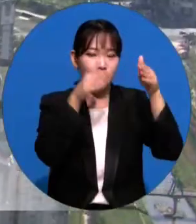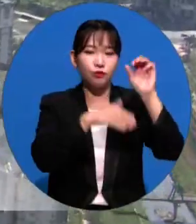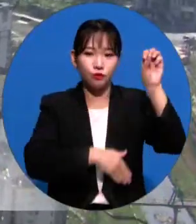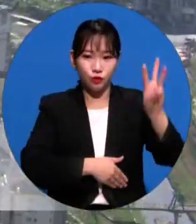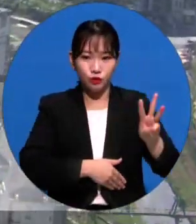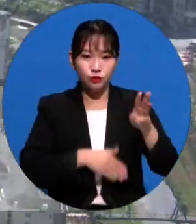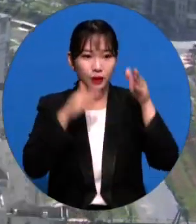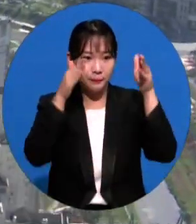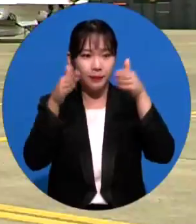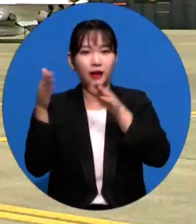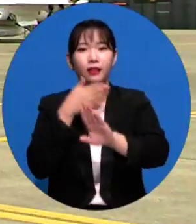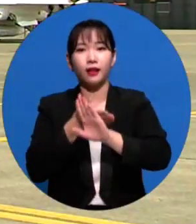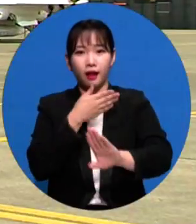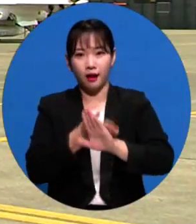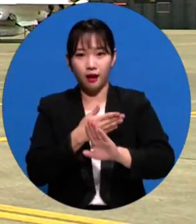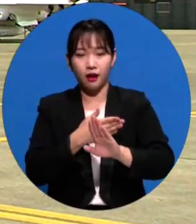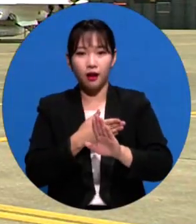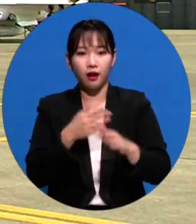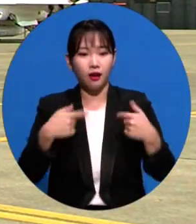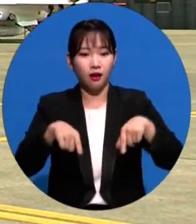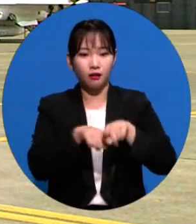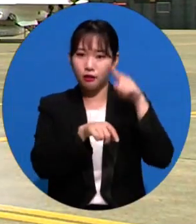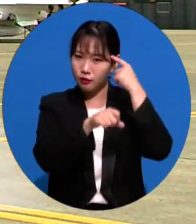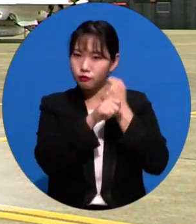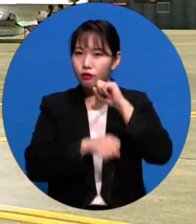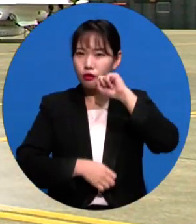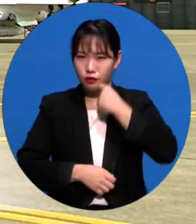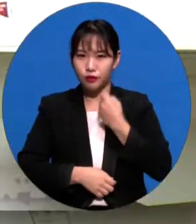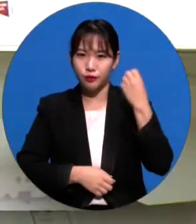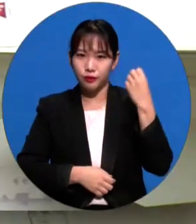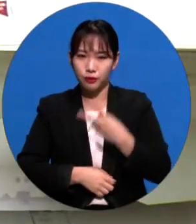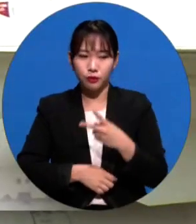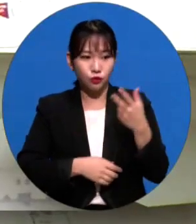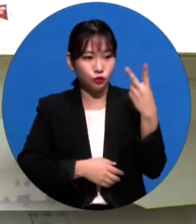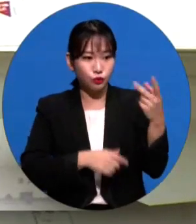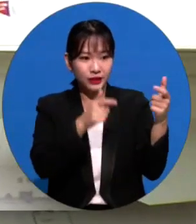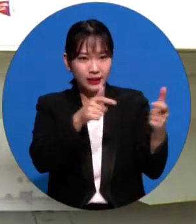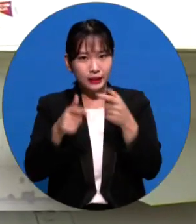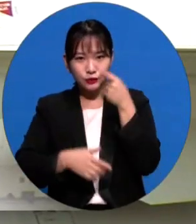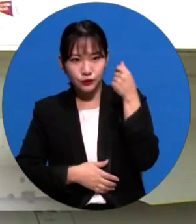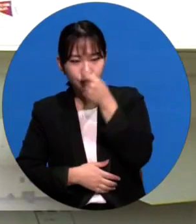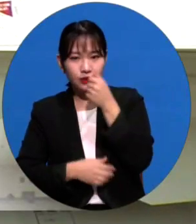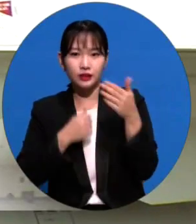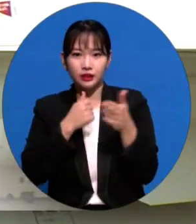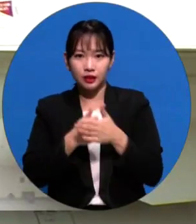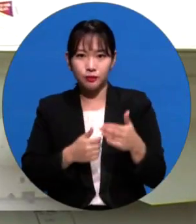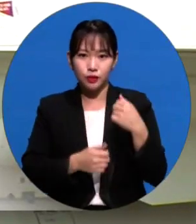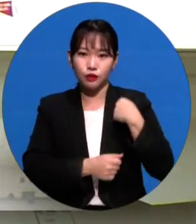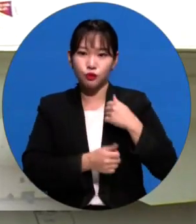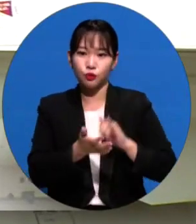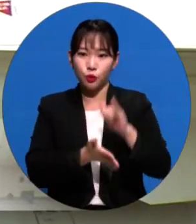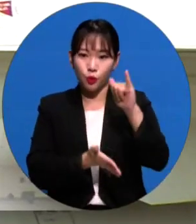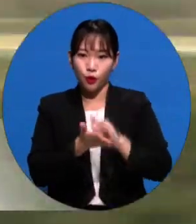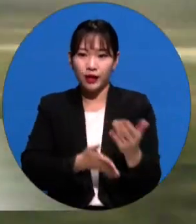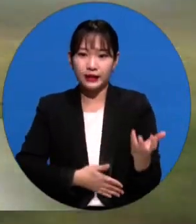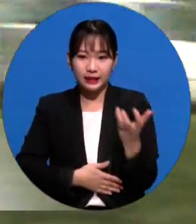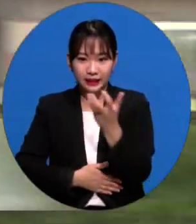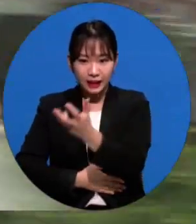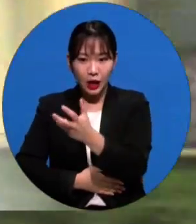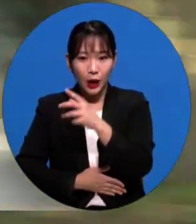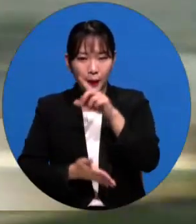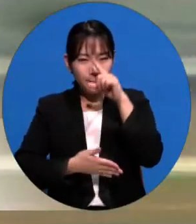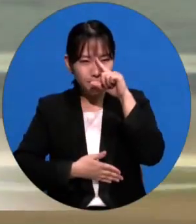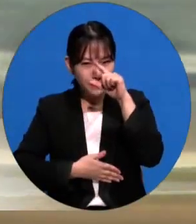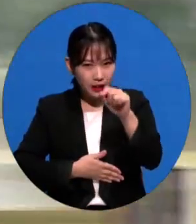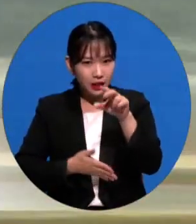다를 수밖에 없는 상황. 공동 연구가 어려울 뿐 아니라 양 시도의 눈치를 보느라 군공항 이전 등 민감한 지역